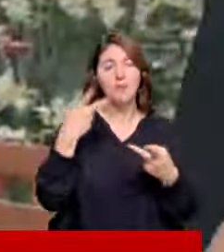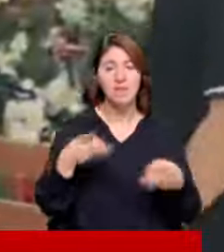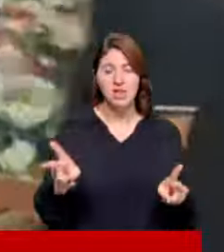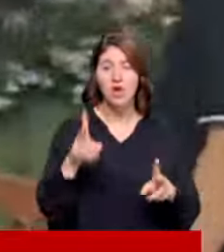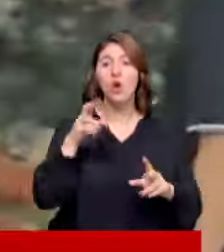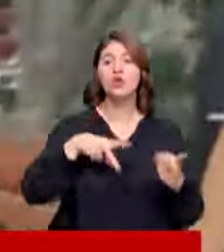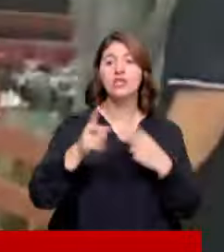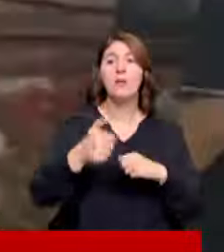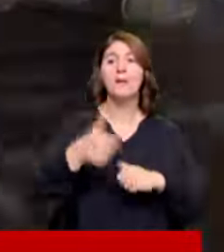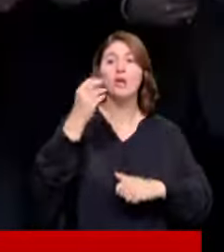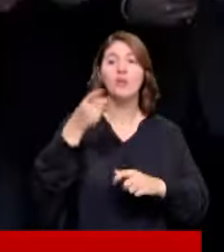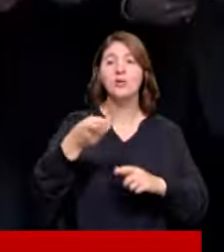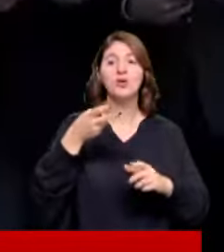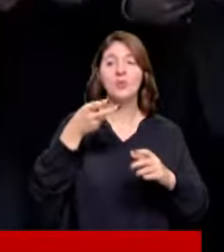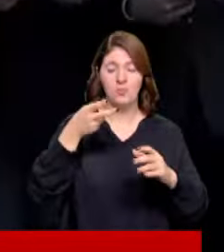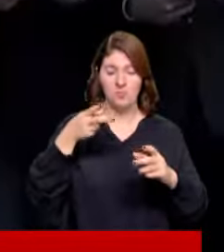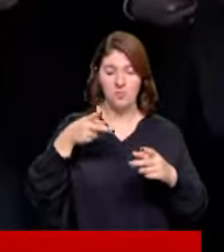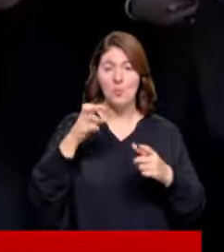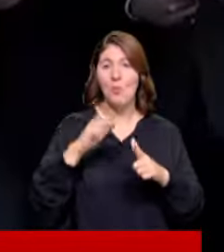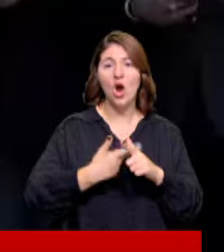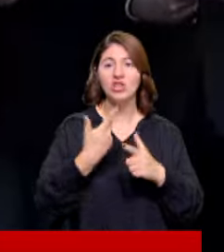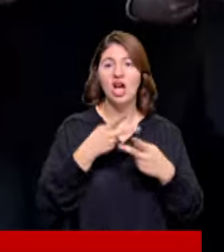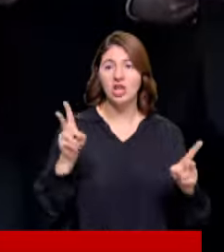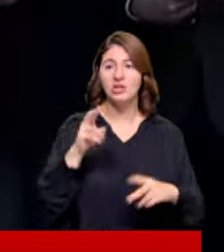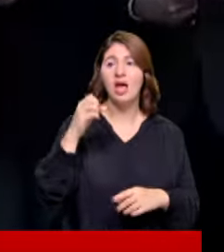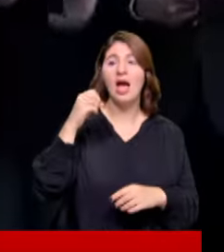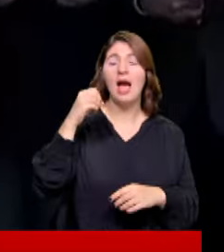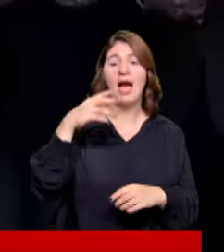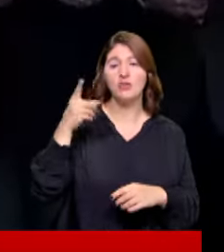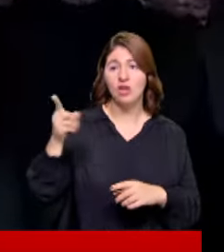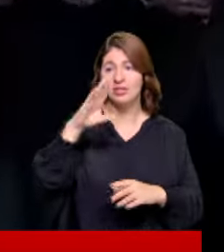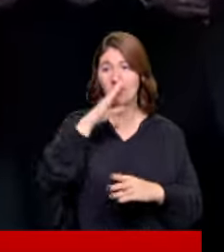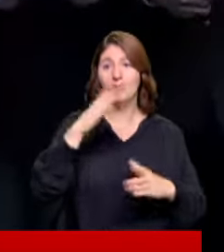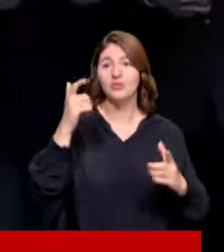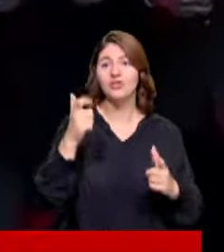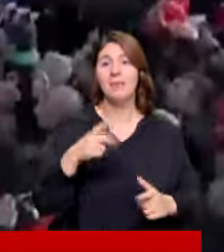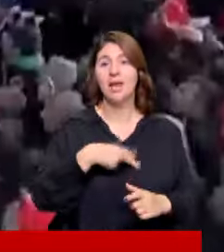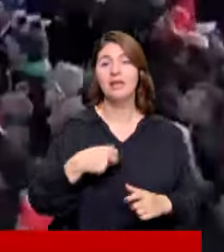Bakanlığı'nın projesi olan metronun açılışını Cumhurbaşkanı Erdoğan, AK Parti'nin İstanbul Büyükşehir